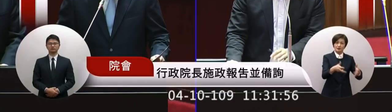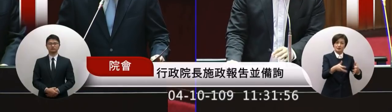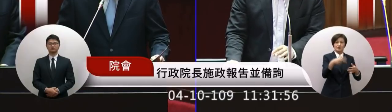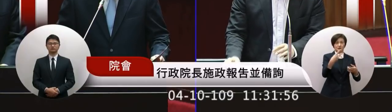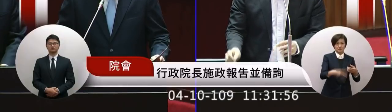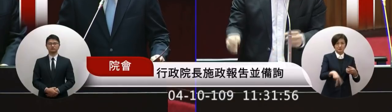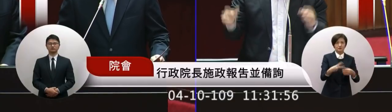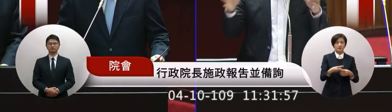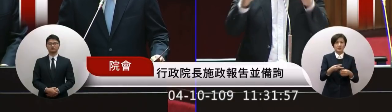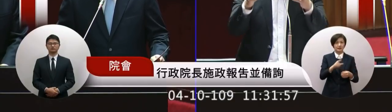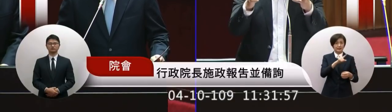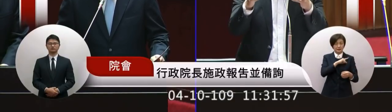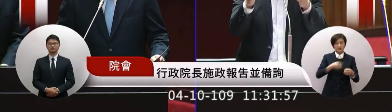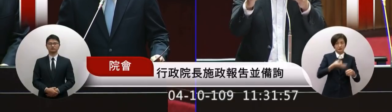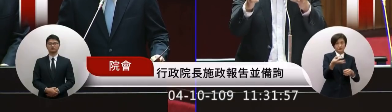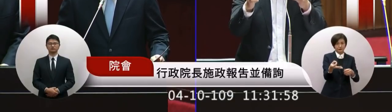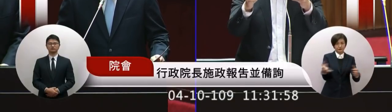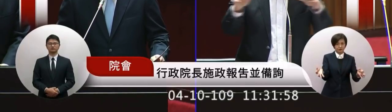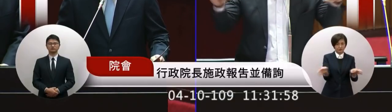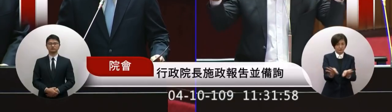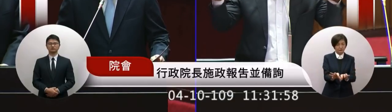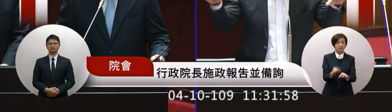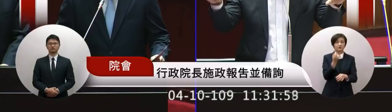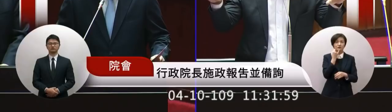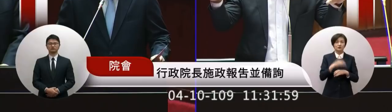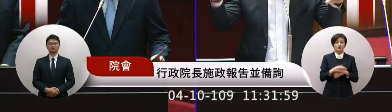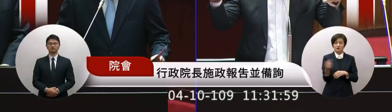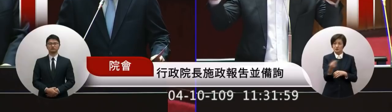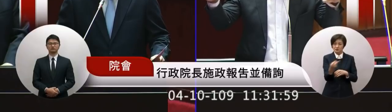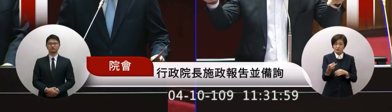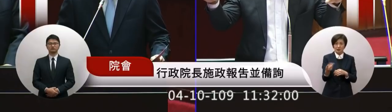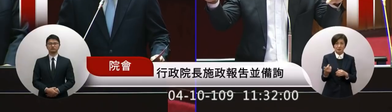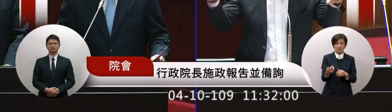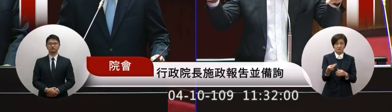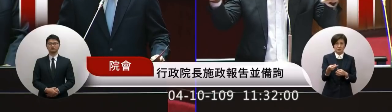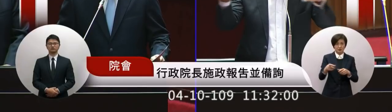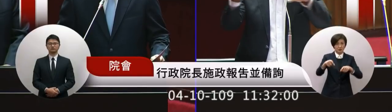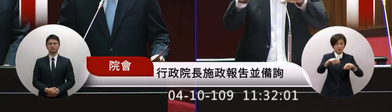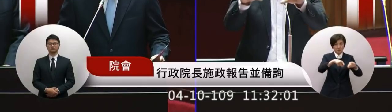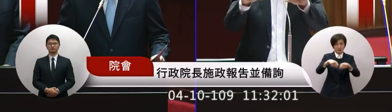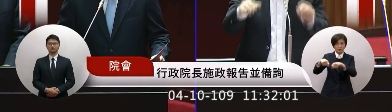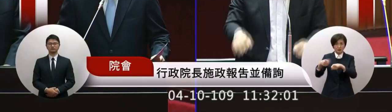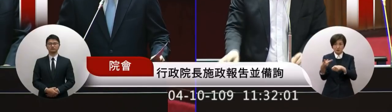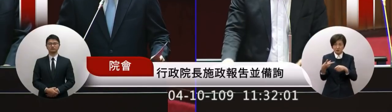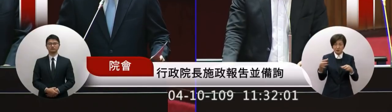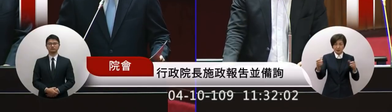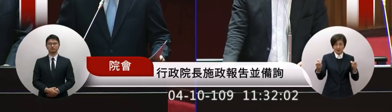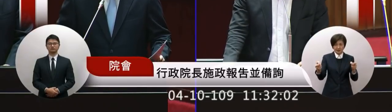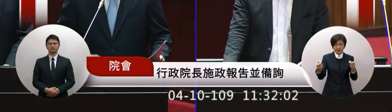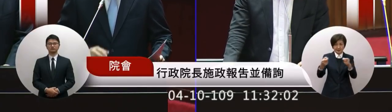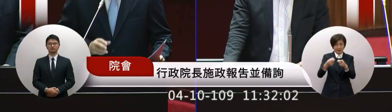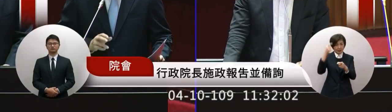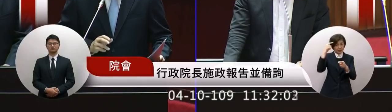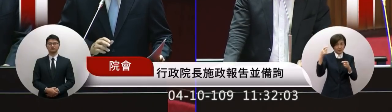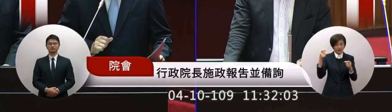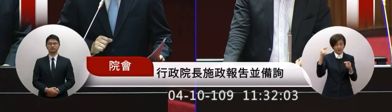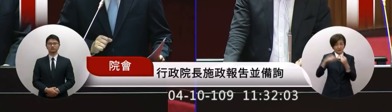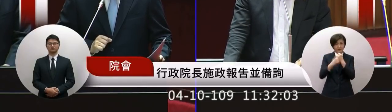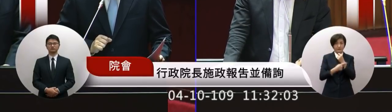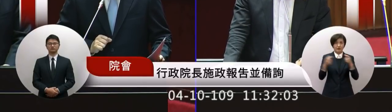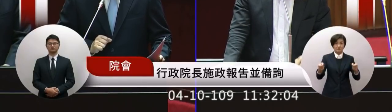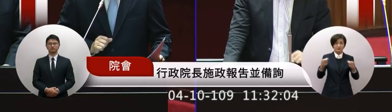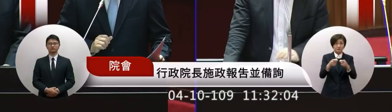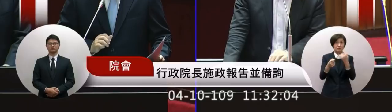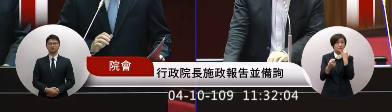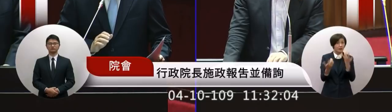西岸，那这两个新的案有可能比即马双方面在想的迄个距离会当更加搁较近的，会当参考看